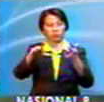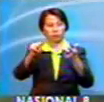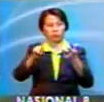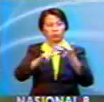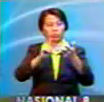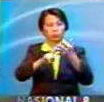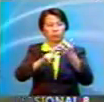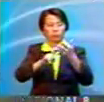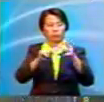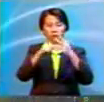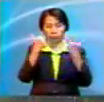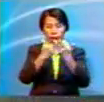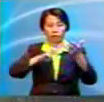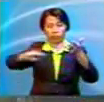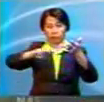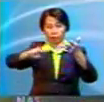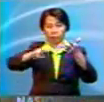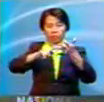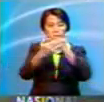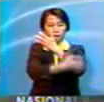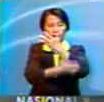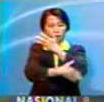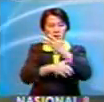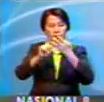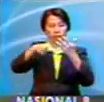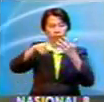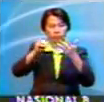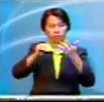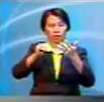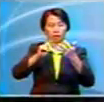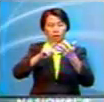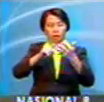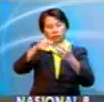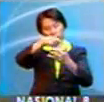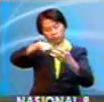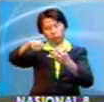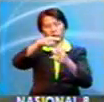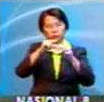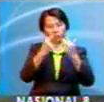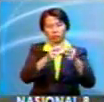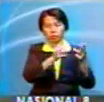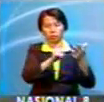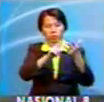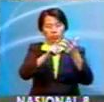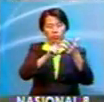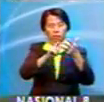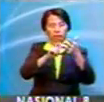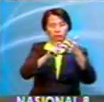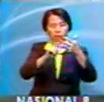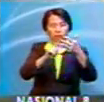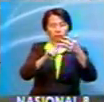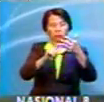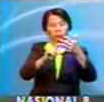juga Persatuan Kembara Negara PPN yang merupakan penganjur yang